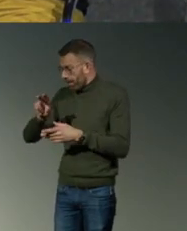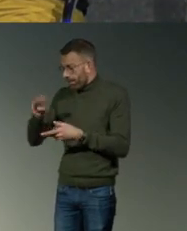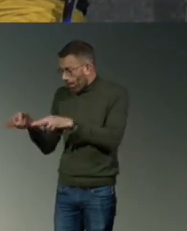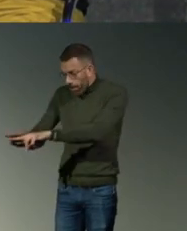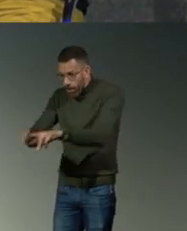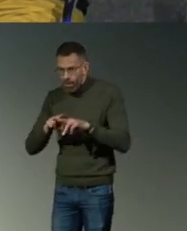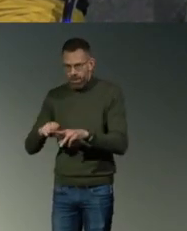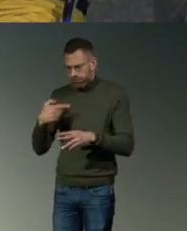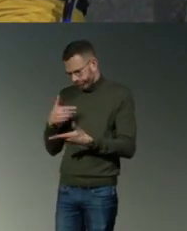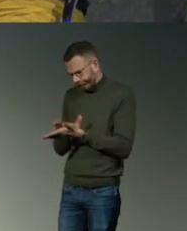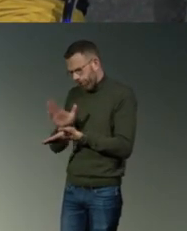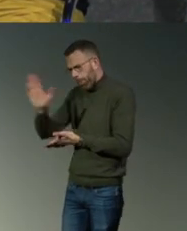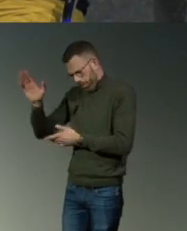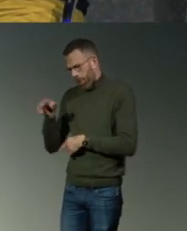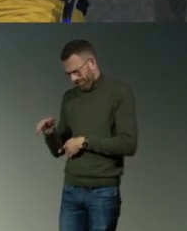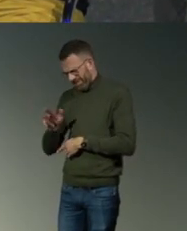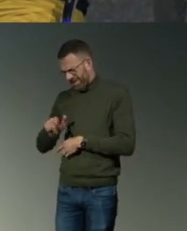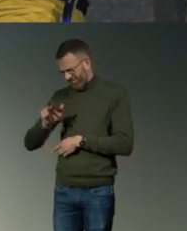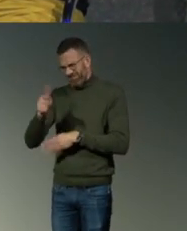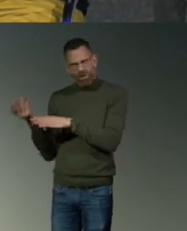rendre justice,